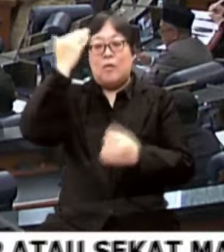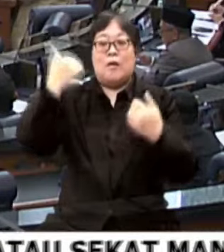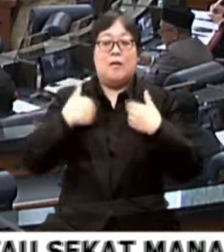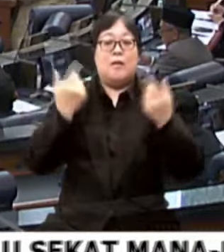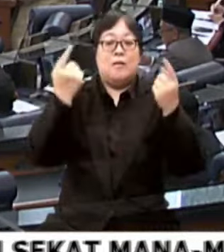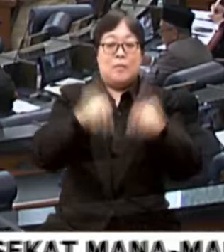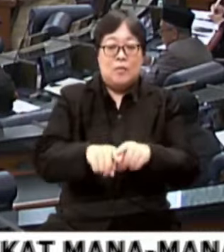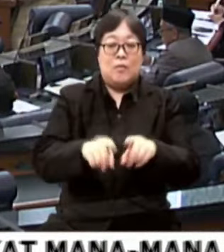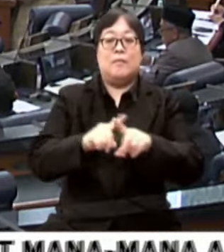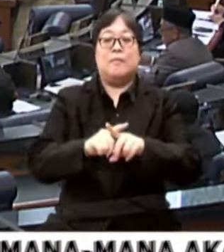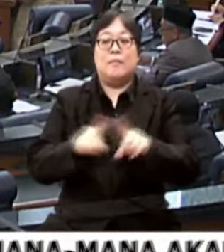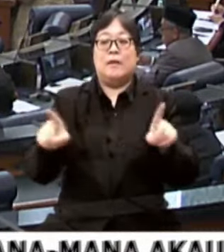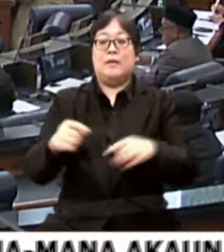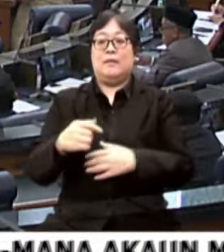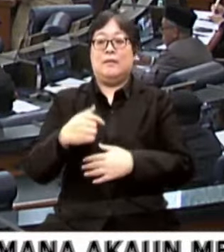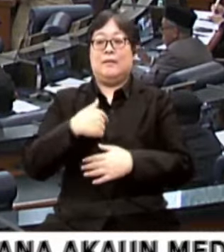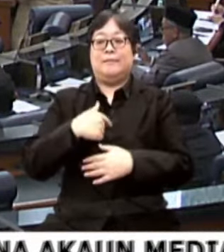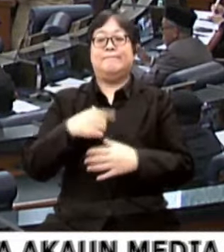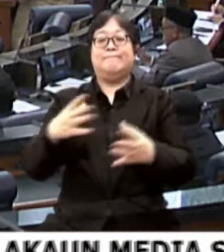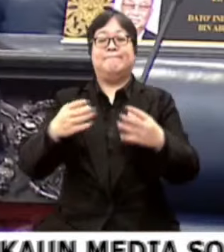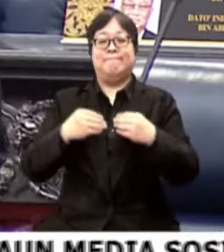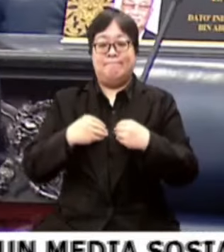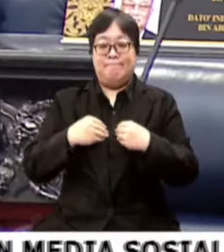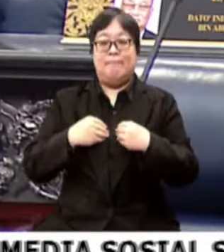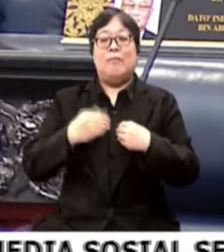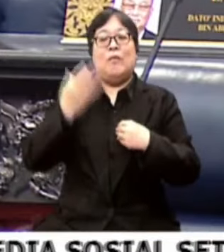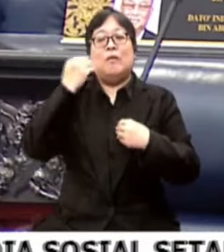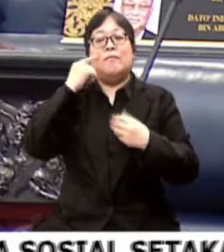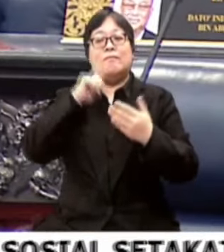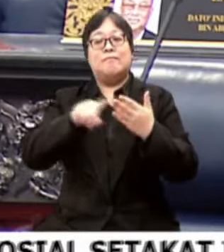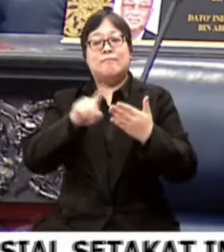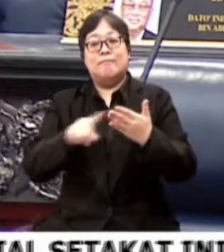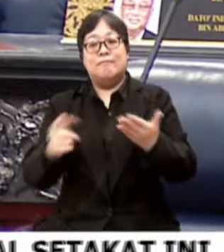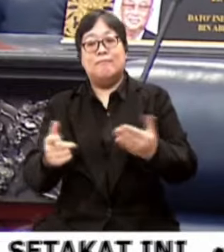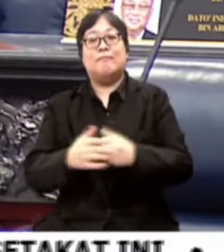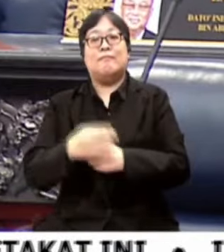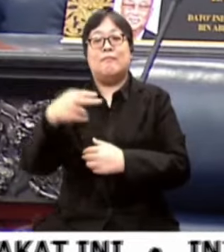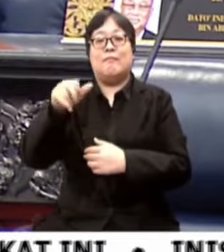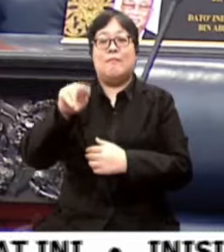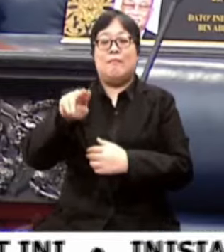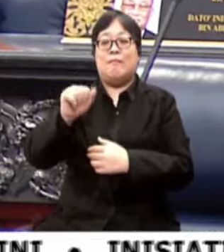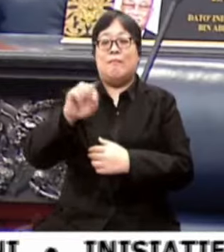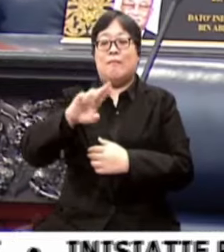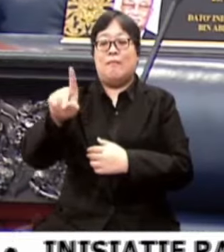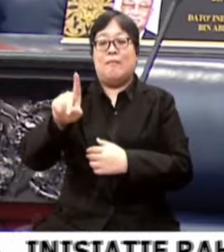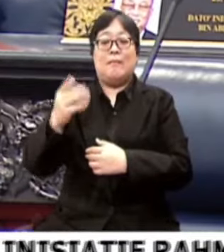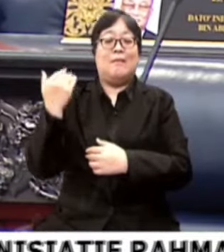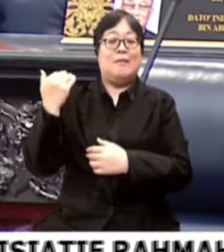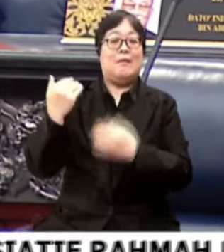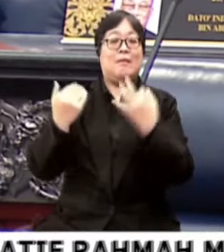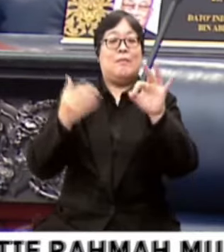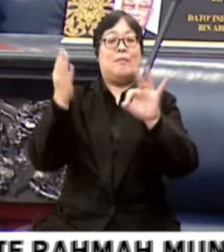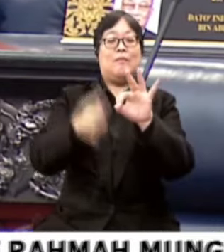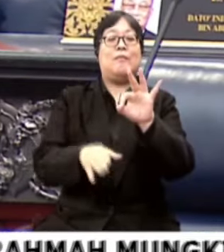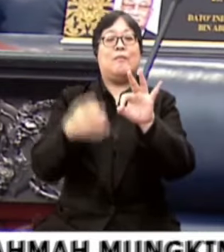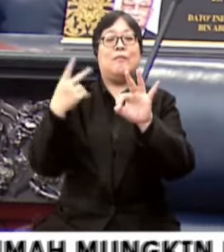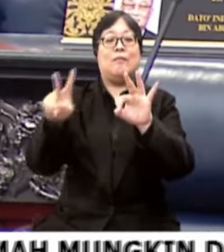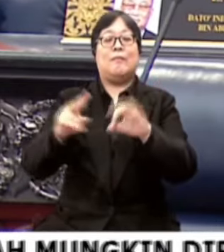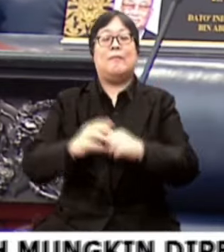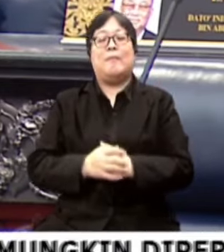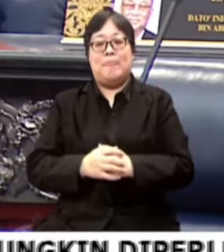tapi saya menerima apa Saya melihat pada handset pada tempo house bulan 12